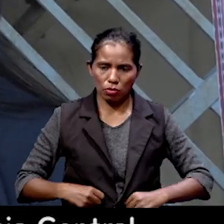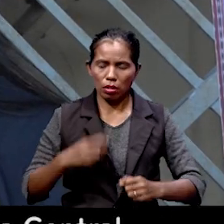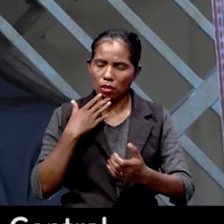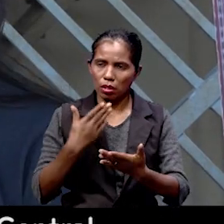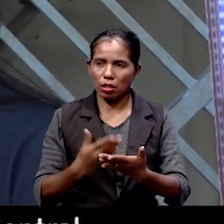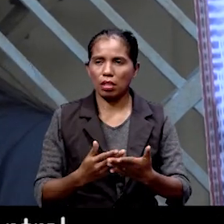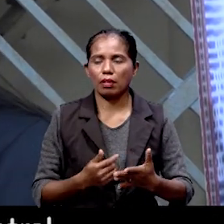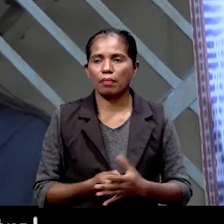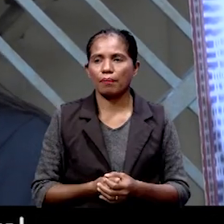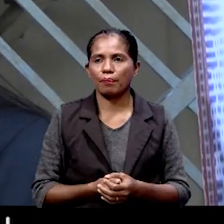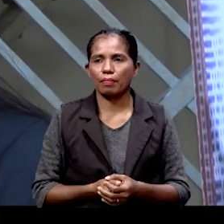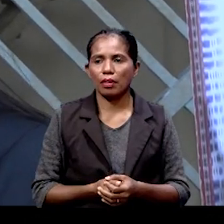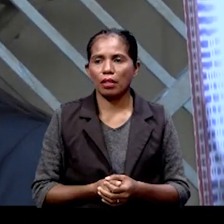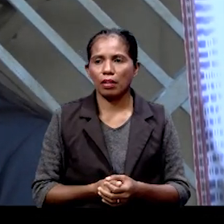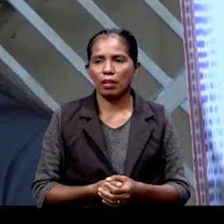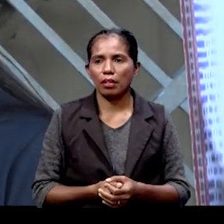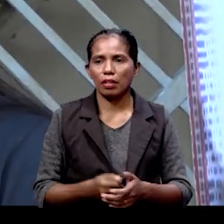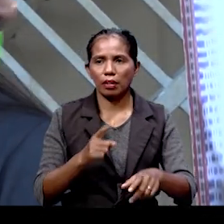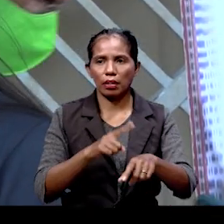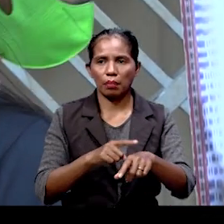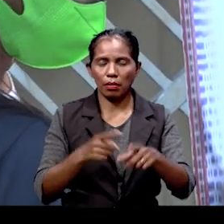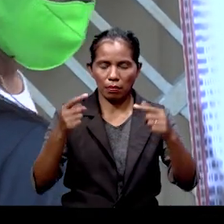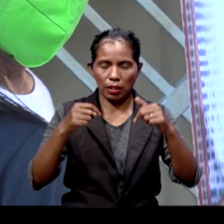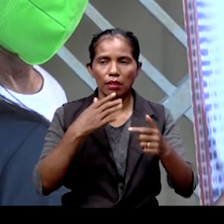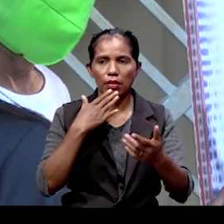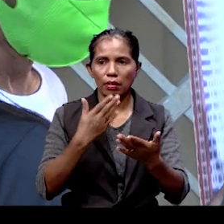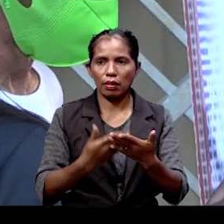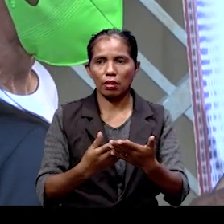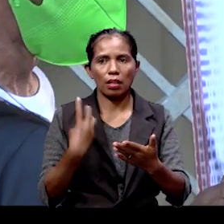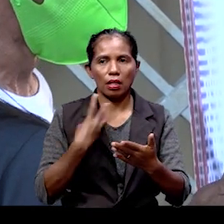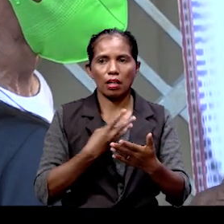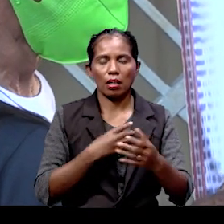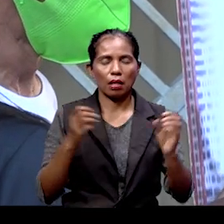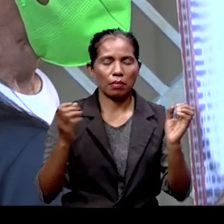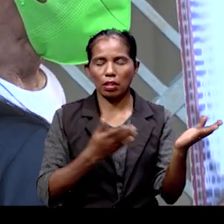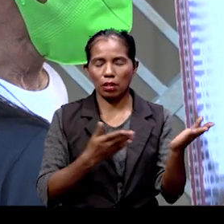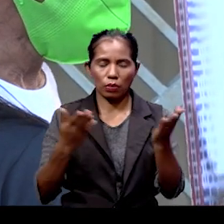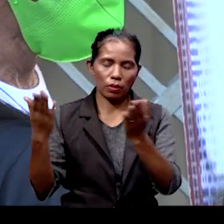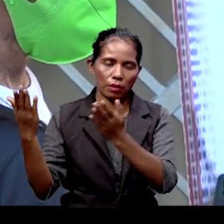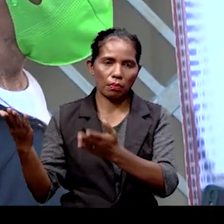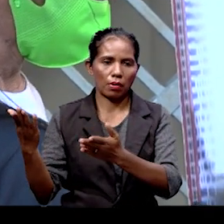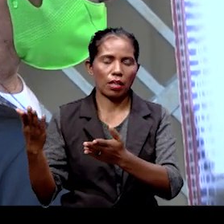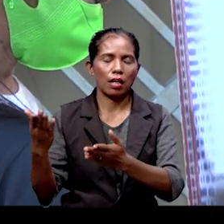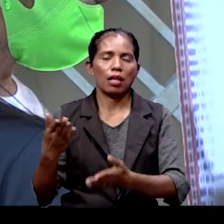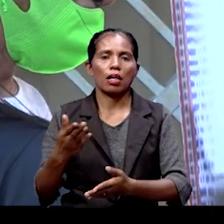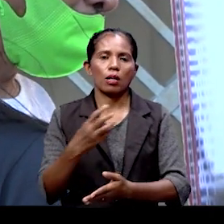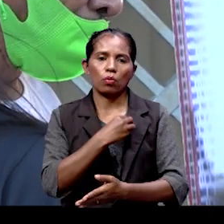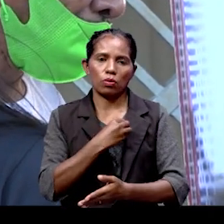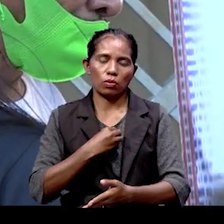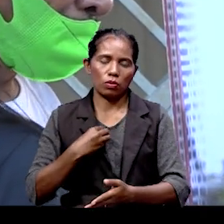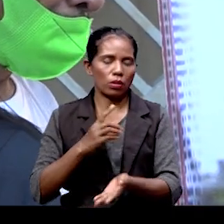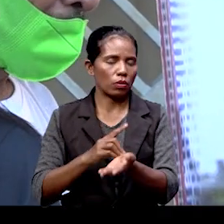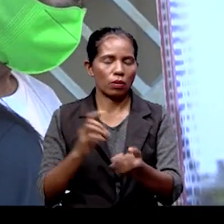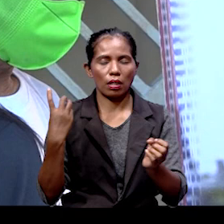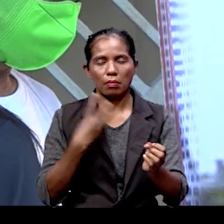ni kondisam dia kela entau. Ya momentu ini nyemah ini nyeku ni sama dia kan tamila amila konsega tu konsulta tahu na tambahnya mus dia kela galai nebe amila